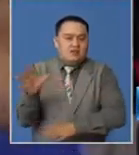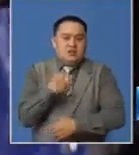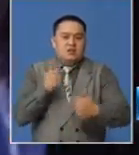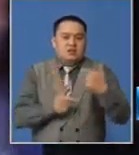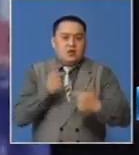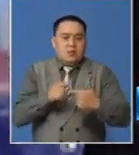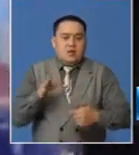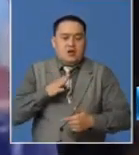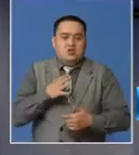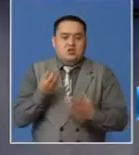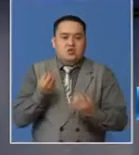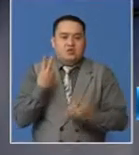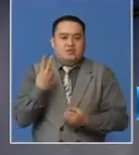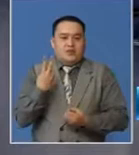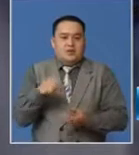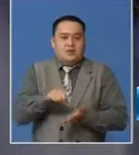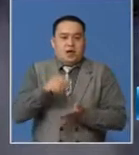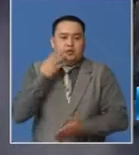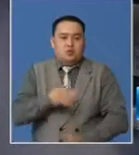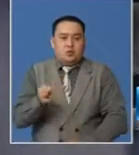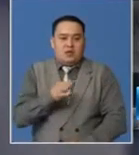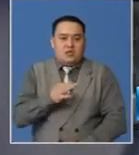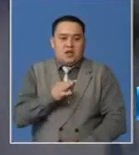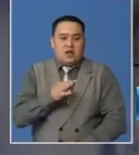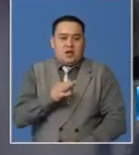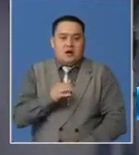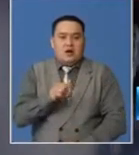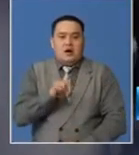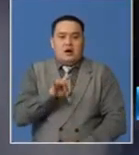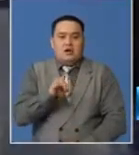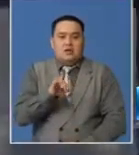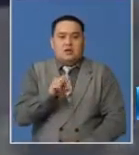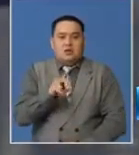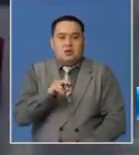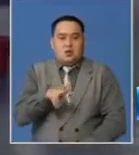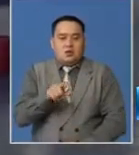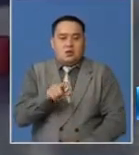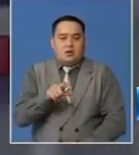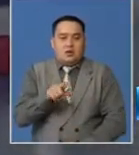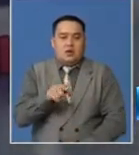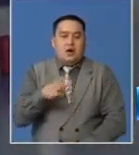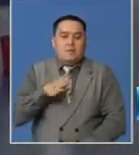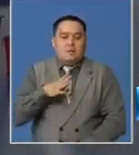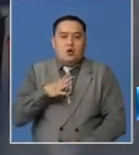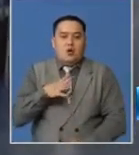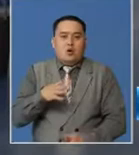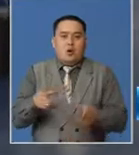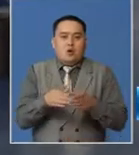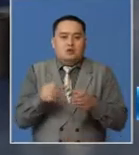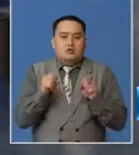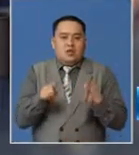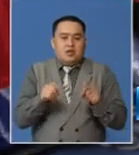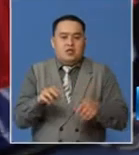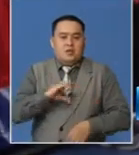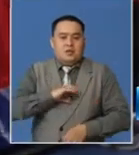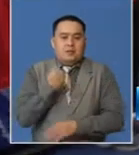этой подгруппе были и еще 2 представительницы Алматинской области – Арзыгуль Исламова и Анель Кудайберген. Они также принесли в общую копилку золотые